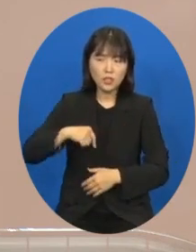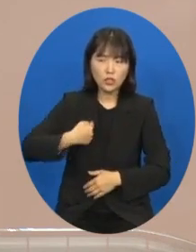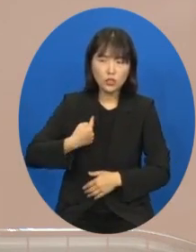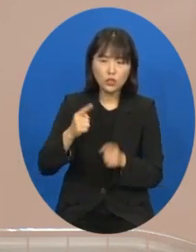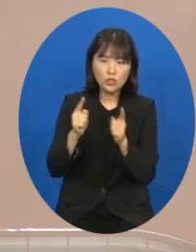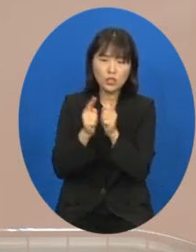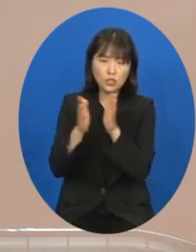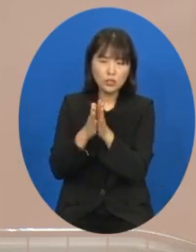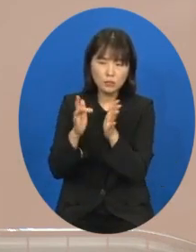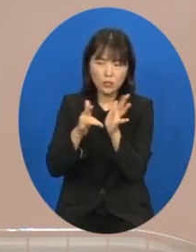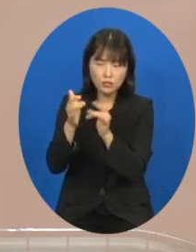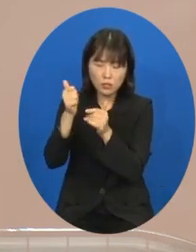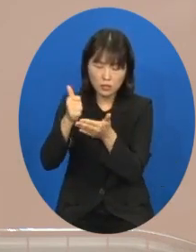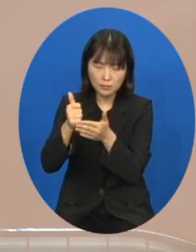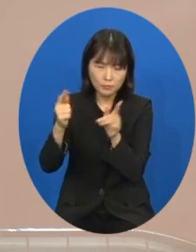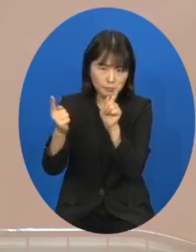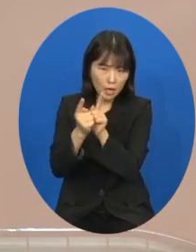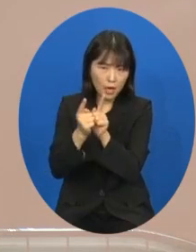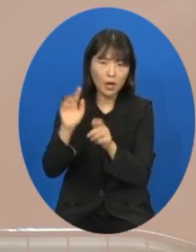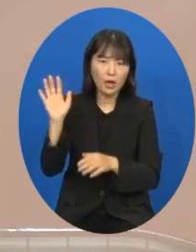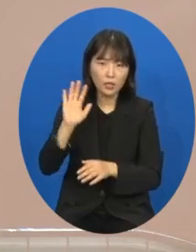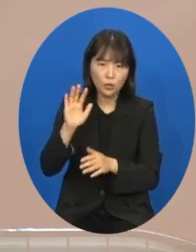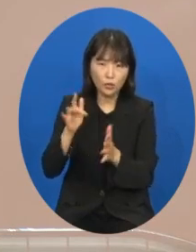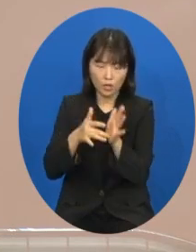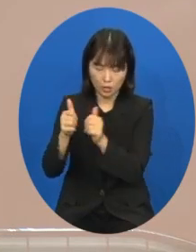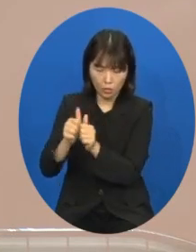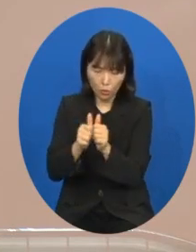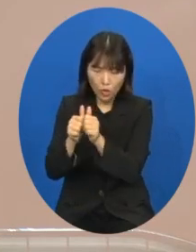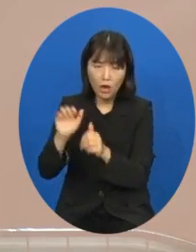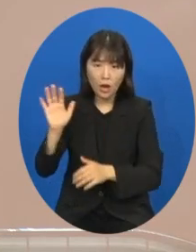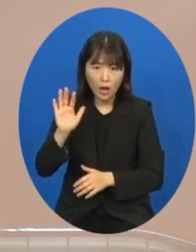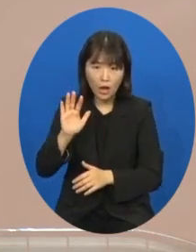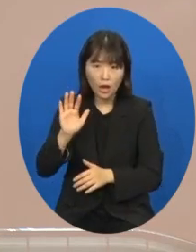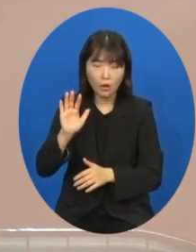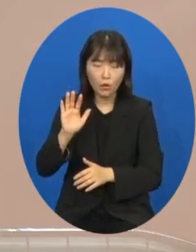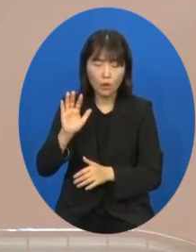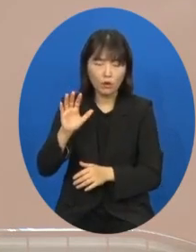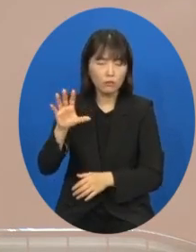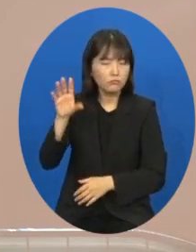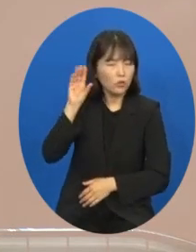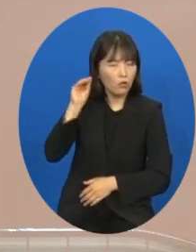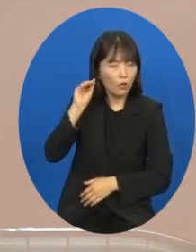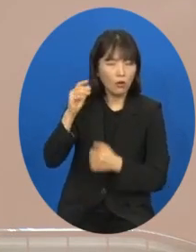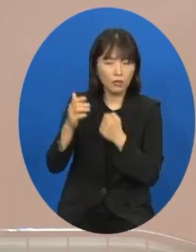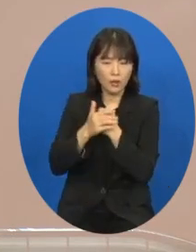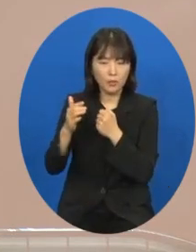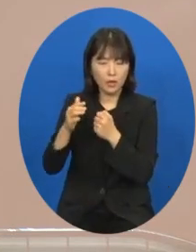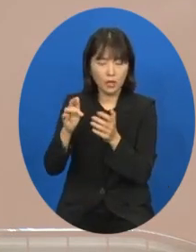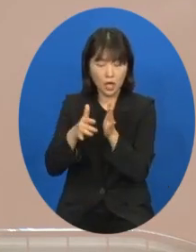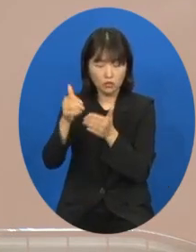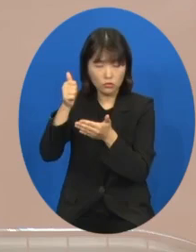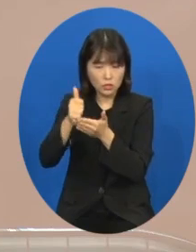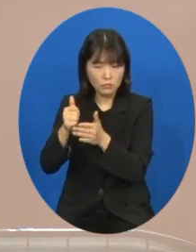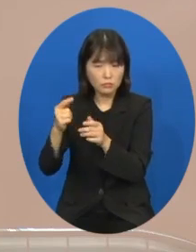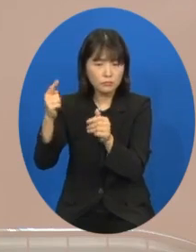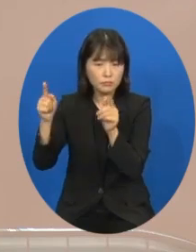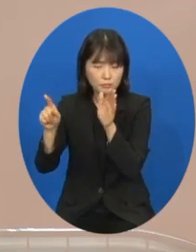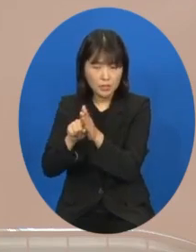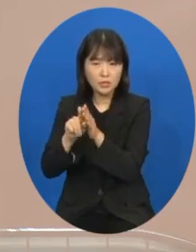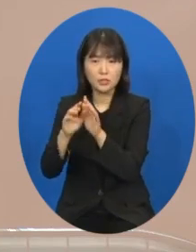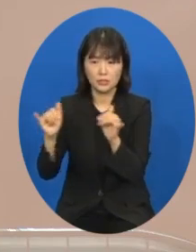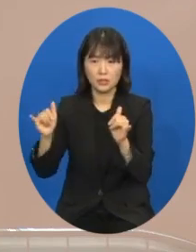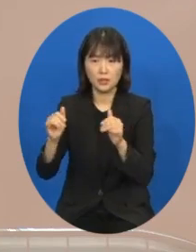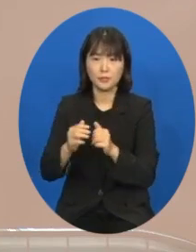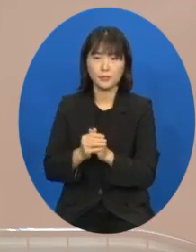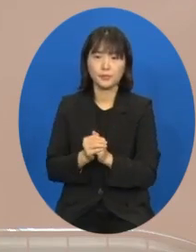만나고 예수님과 동행하는 게 아니고 들어서 예수를 믿는 사람, 전해준 예수를 믿는 사람은